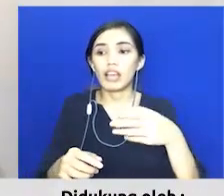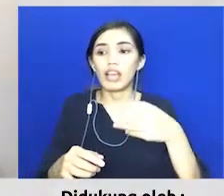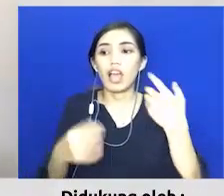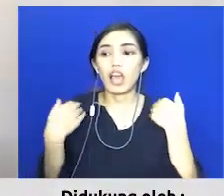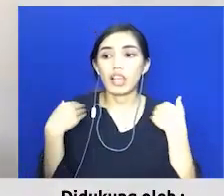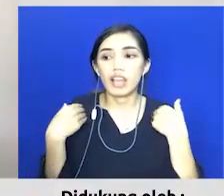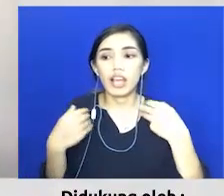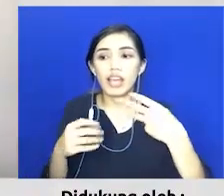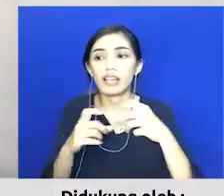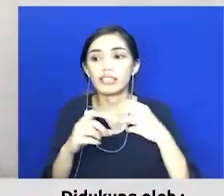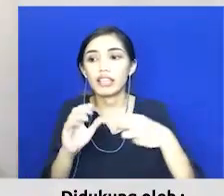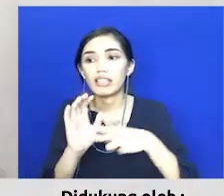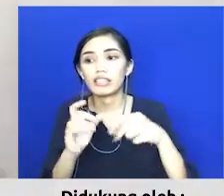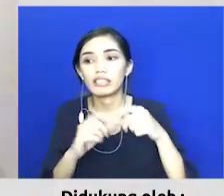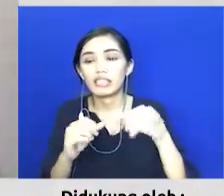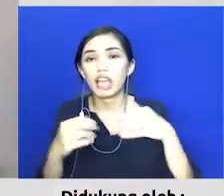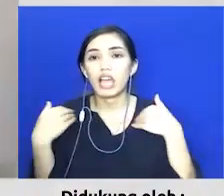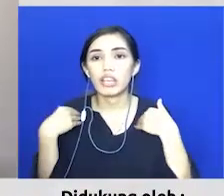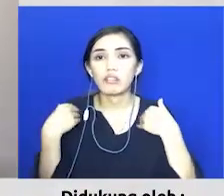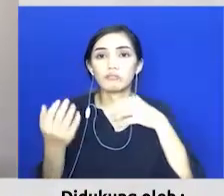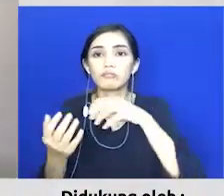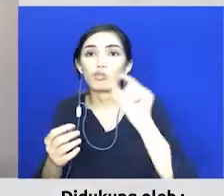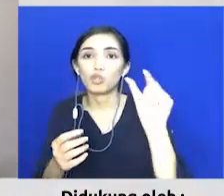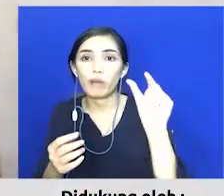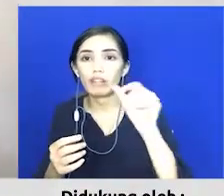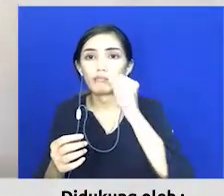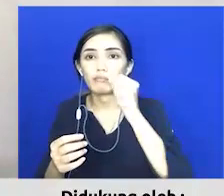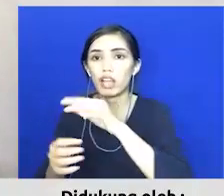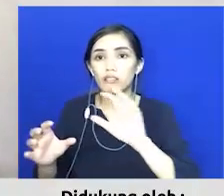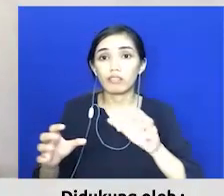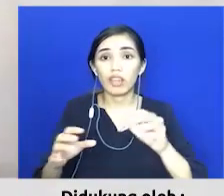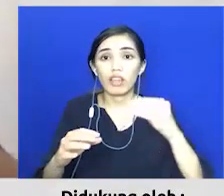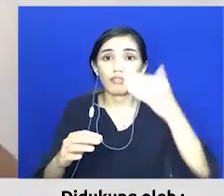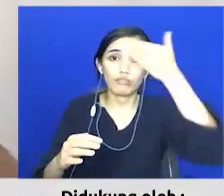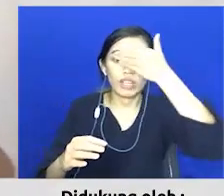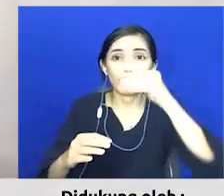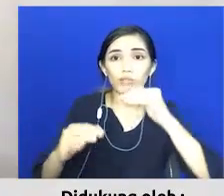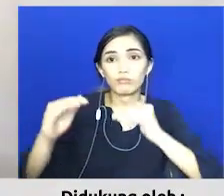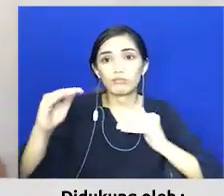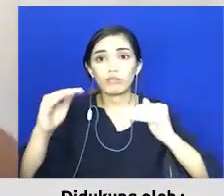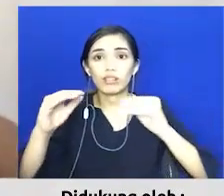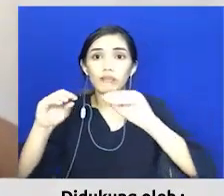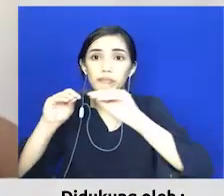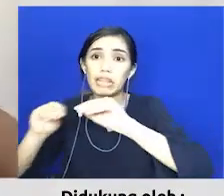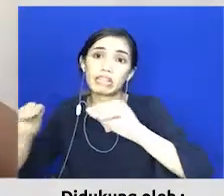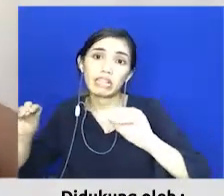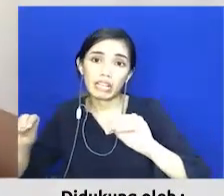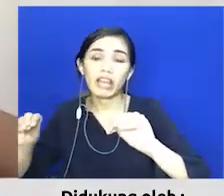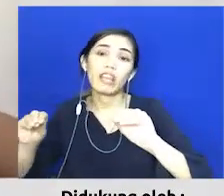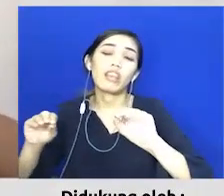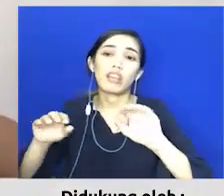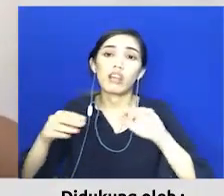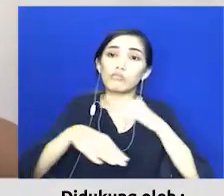iya gitu ya, budaya, iya gitu kan, pencatatan sejarah, iya gitu kan. Jadi memang posisinya tuh di